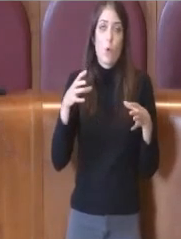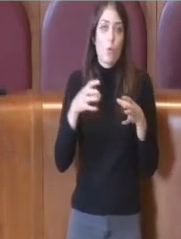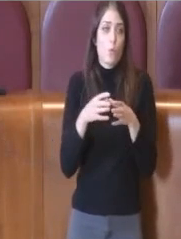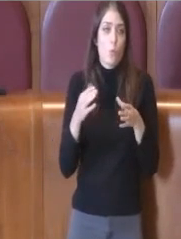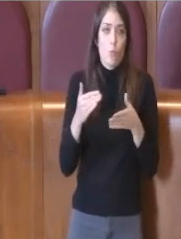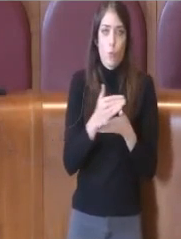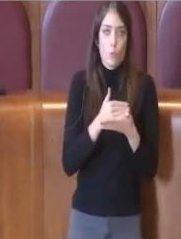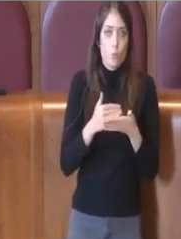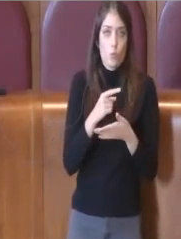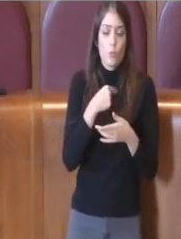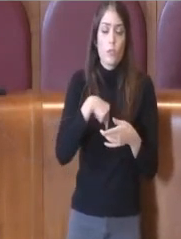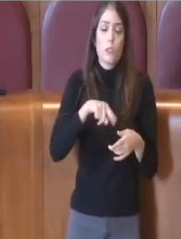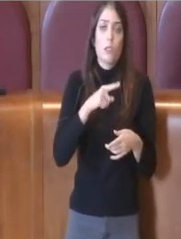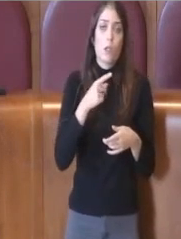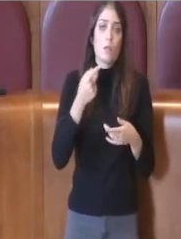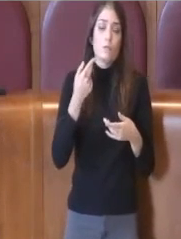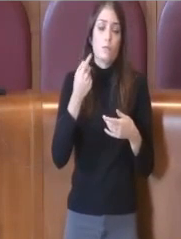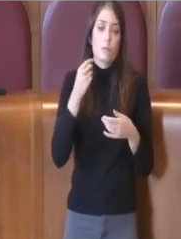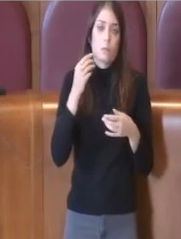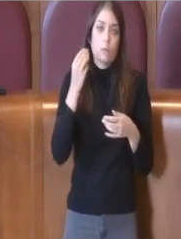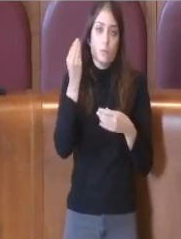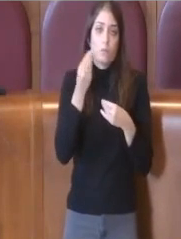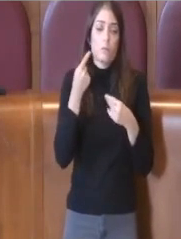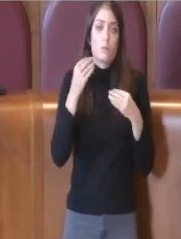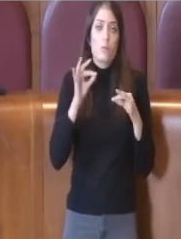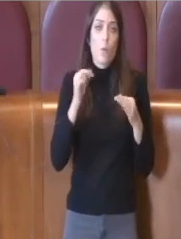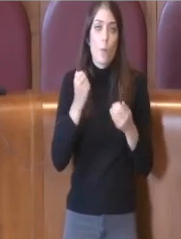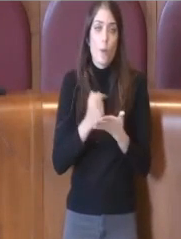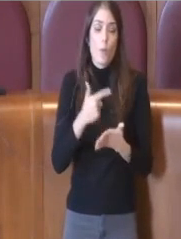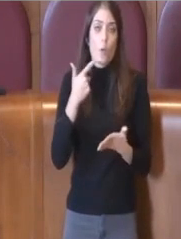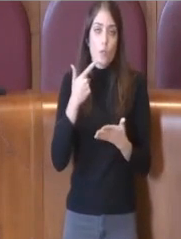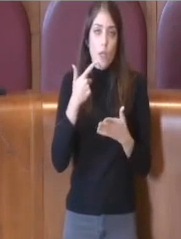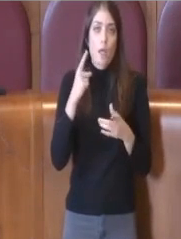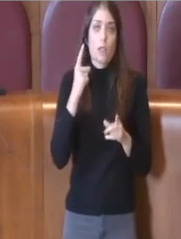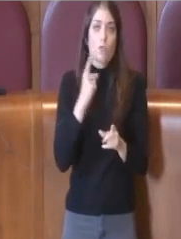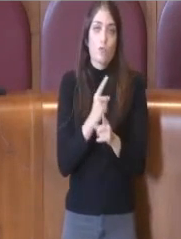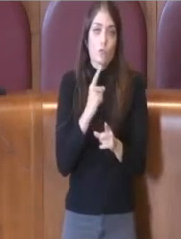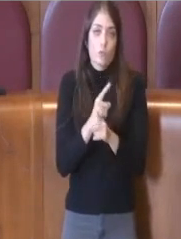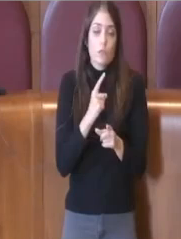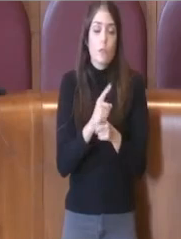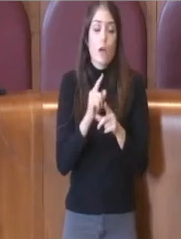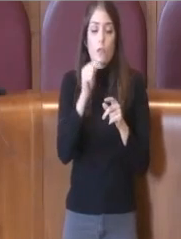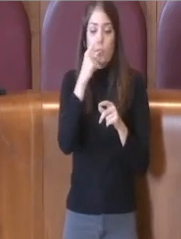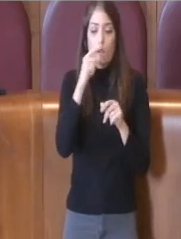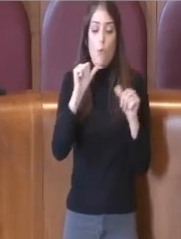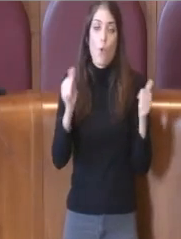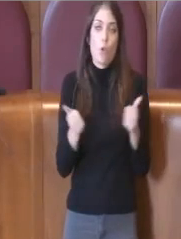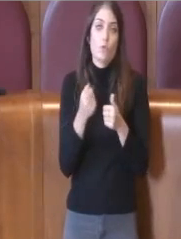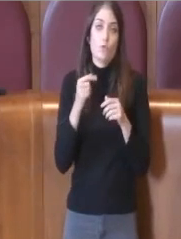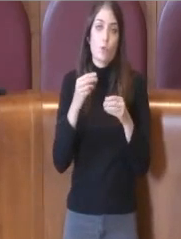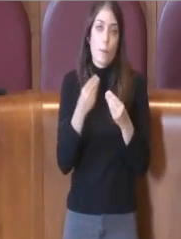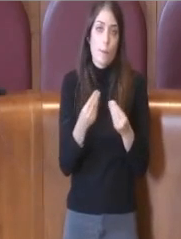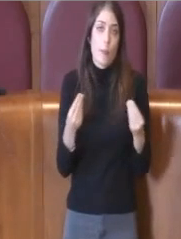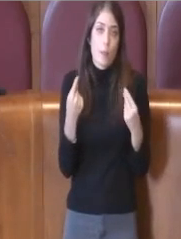riteniamo molto importante e molto necessaria per questa tipologia di beni, questi beni